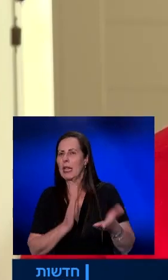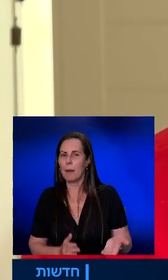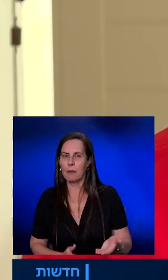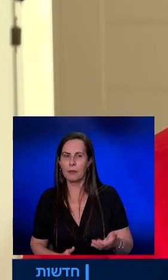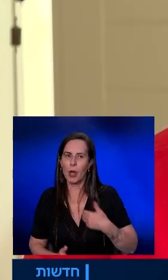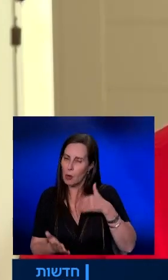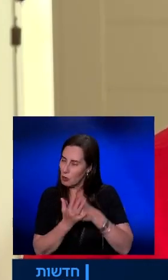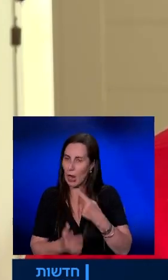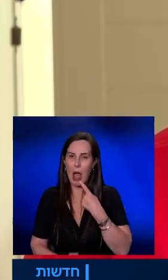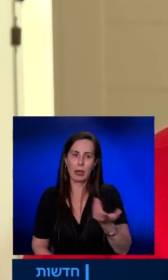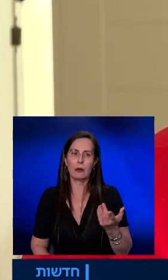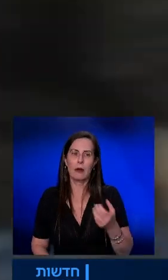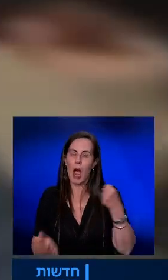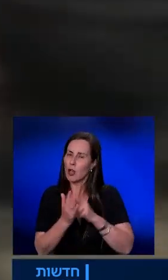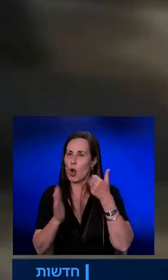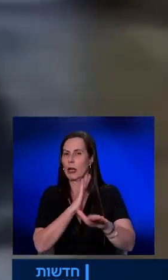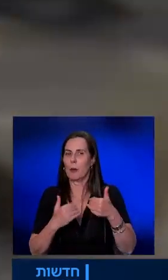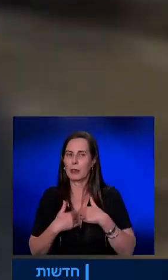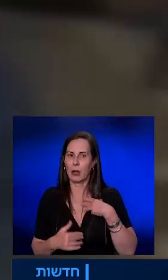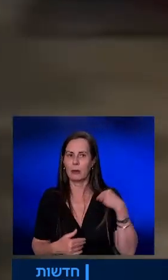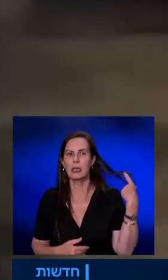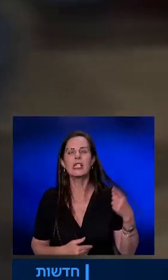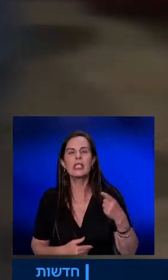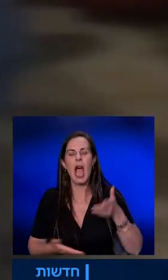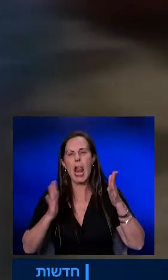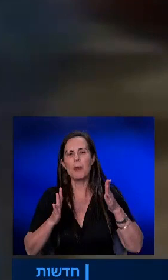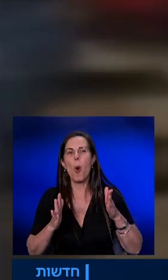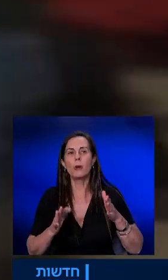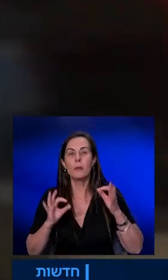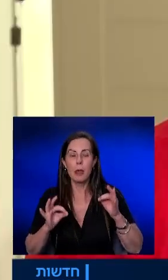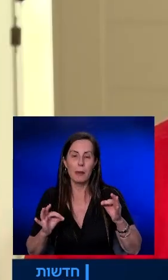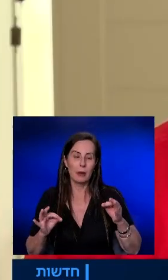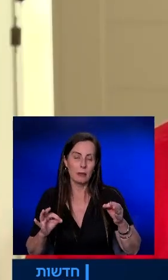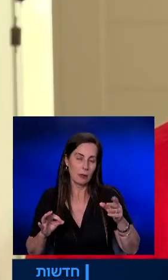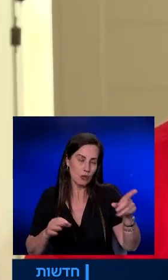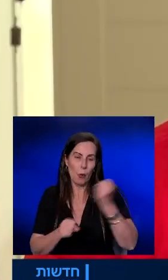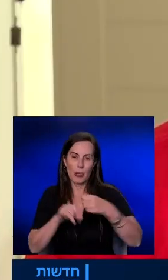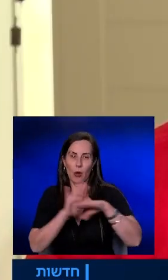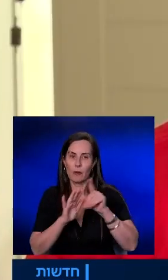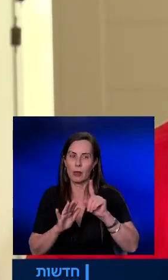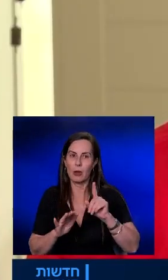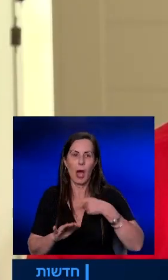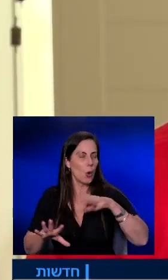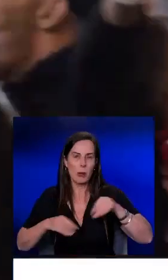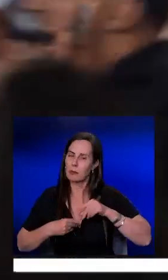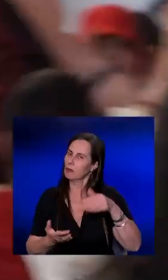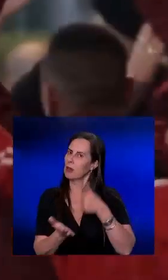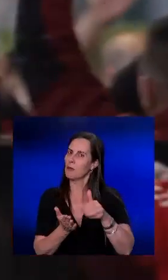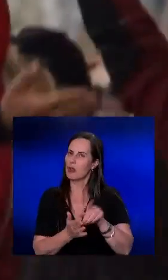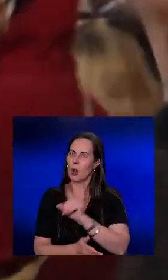נמשיך להשמיע את הקול שלנו עד שלא יתעלמו מאיתנו. זה בריונות אלימה בחסות החוק, וזה לא יעבור, אנחנו לא ניתן לזה שזה